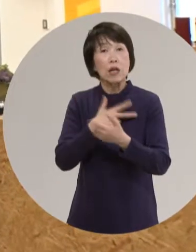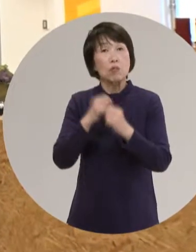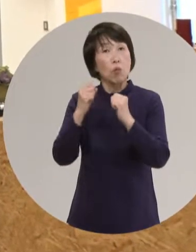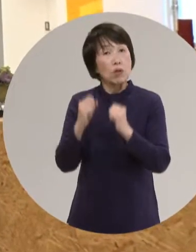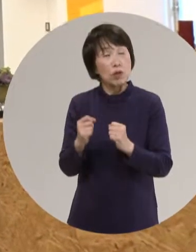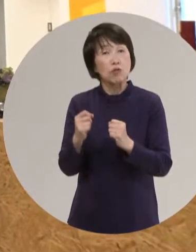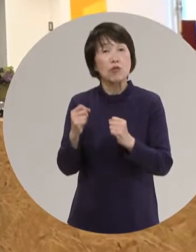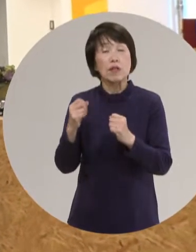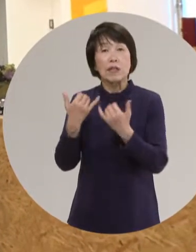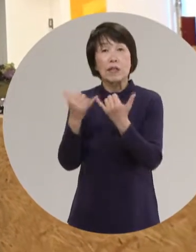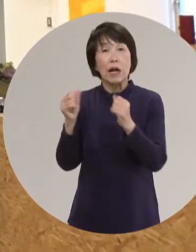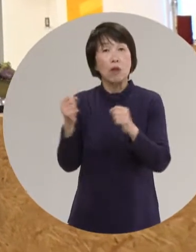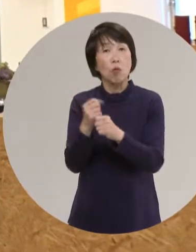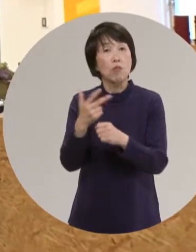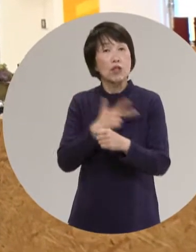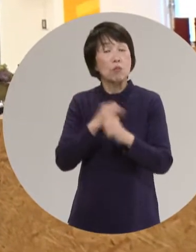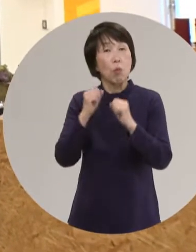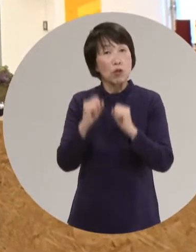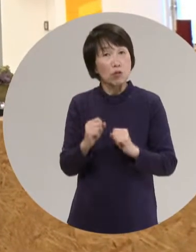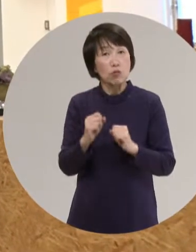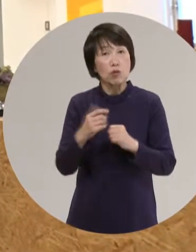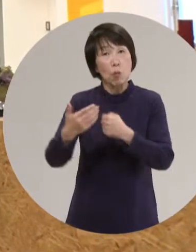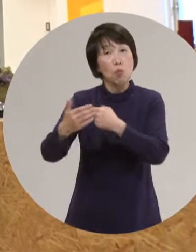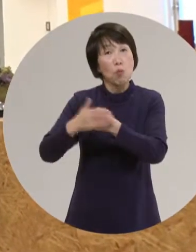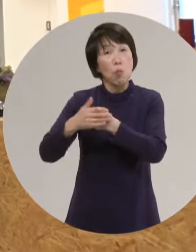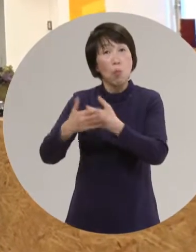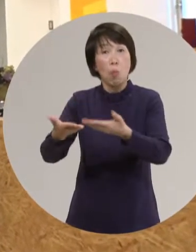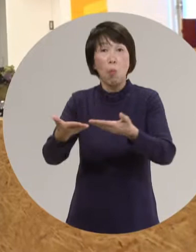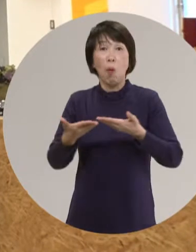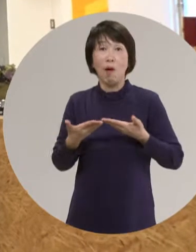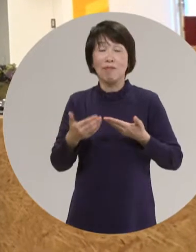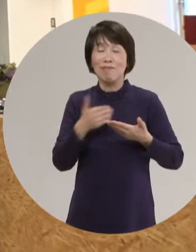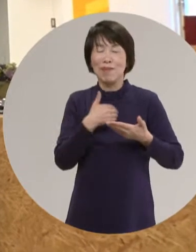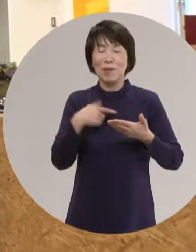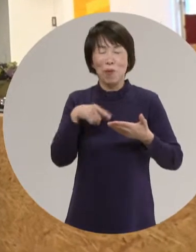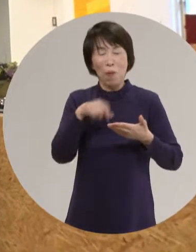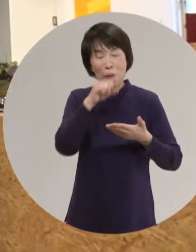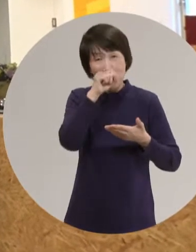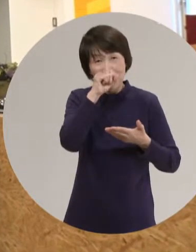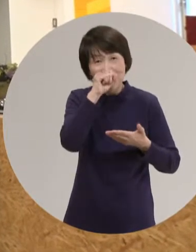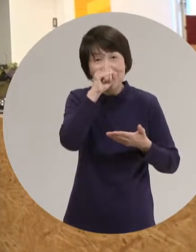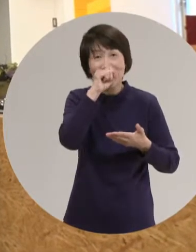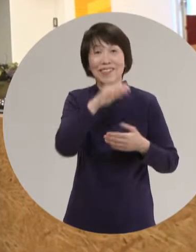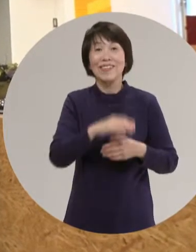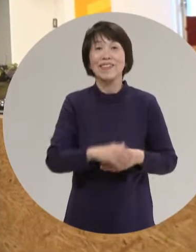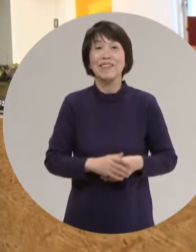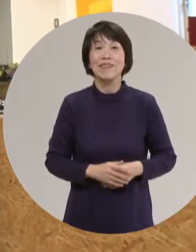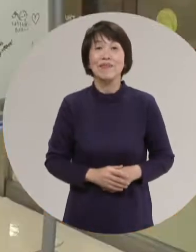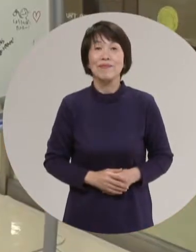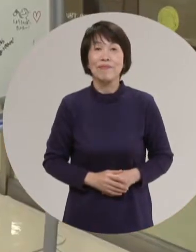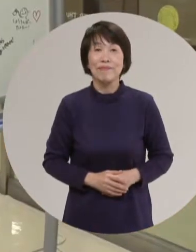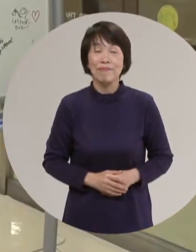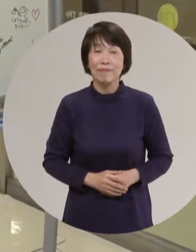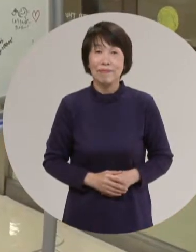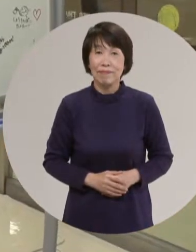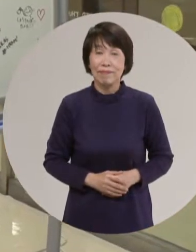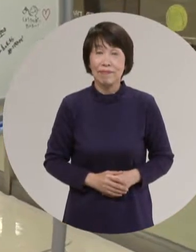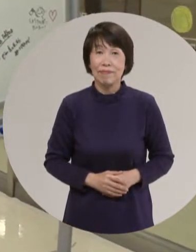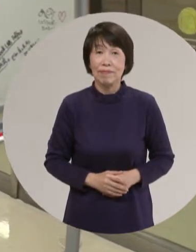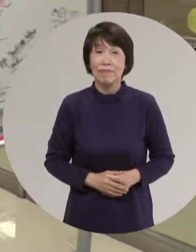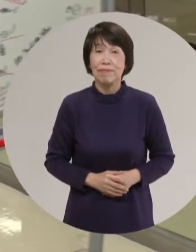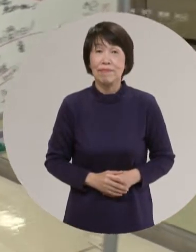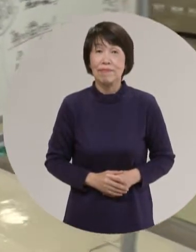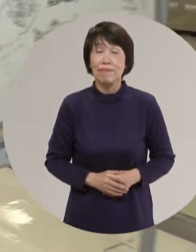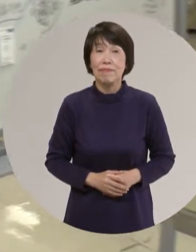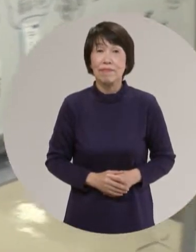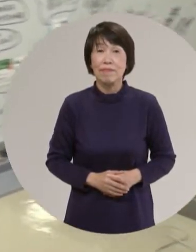社労士さんとかも、あの起業する上で必要なものは全てあるので、まあ、非常に助かってます。